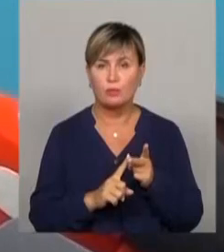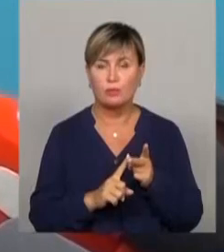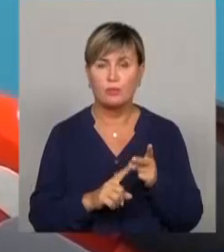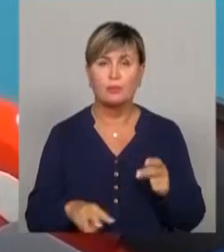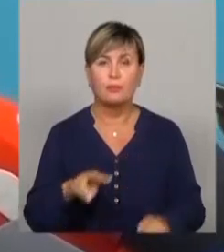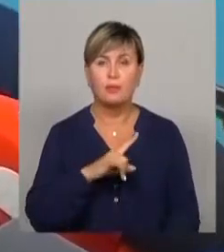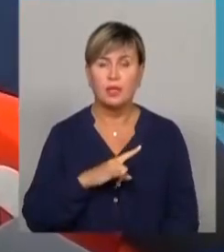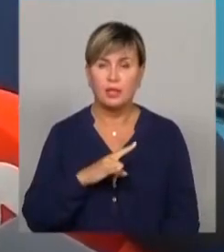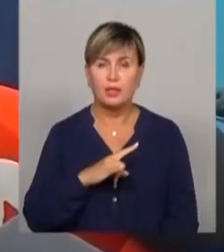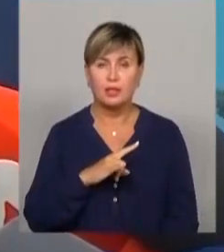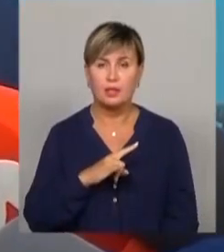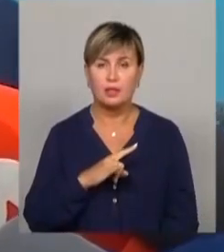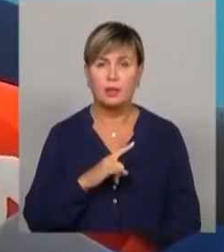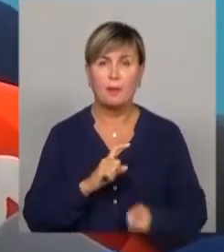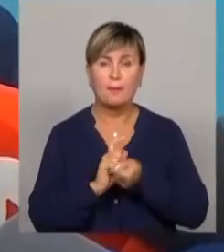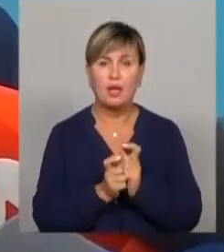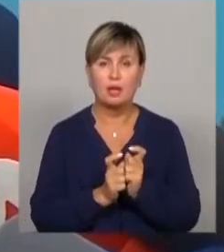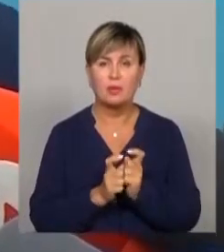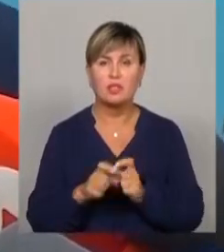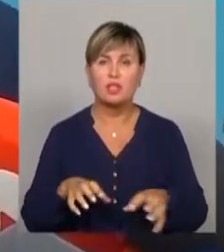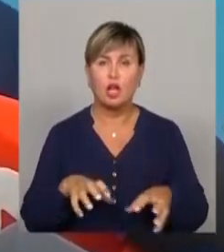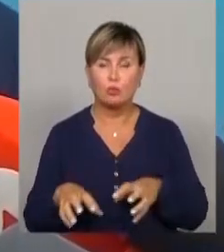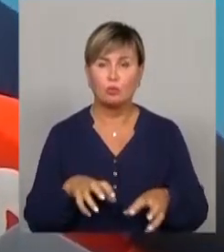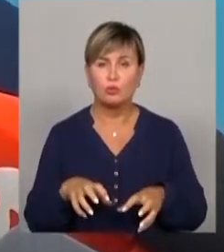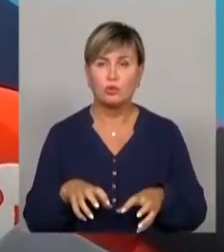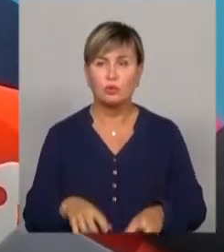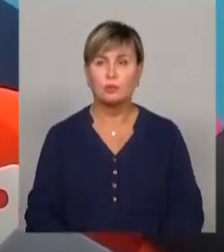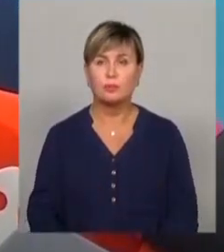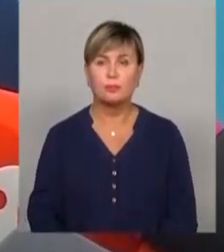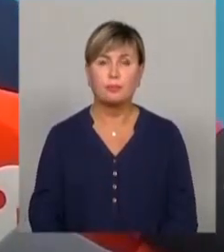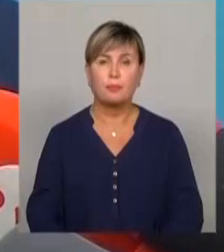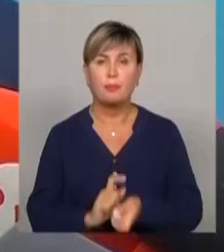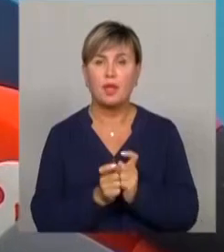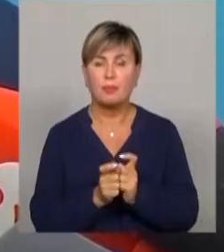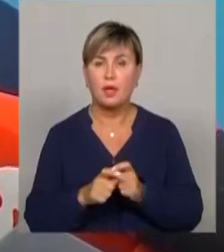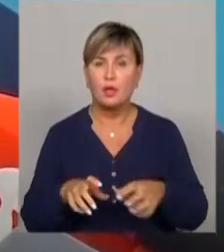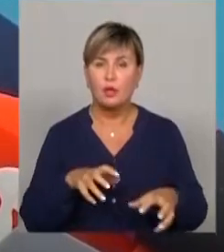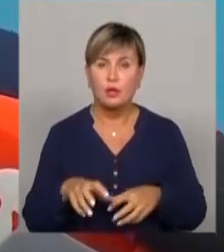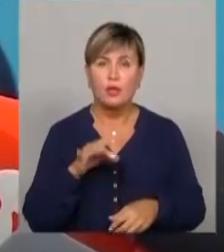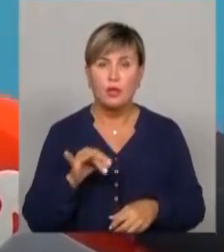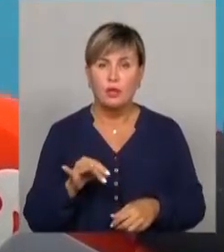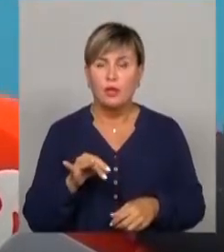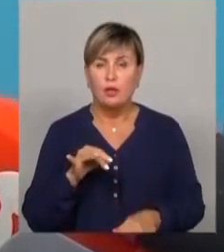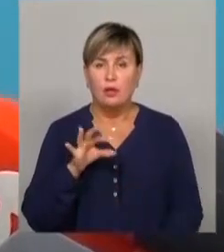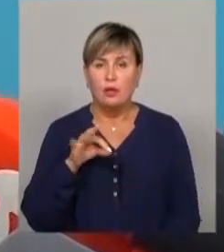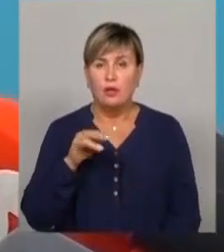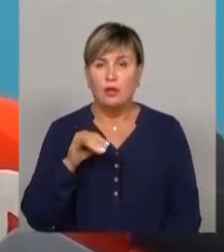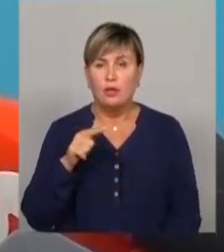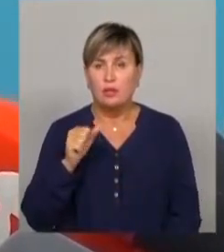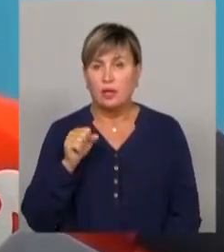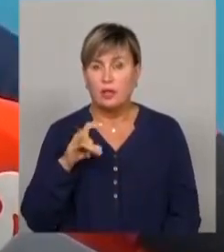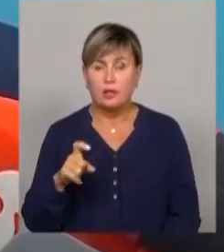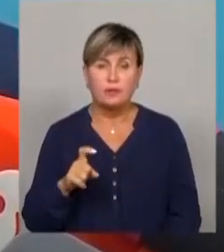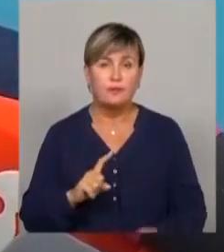Мы борьба с коррупцией. Борьба коррупции и олигархатом.